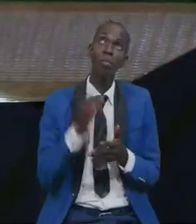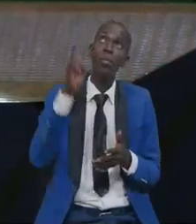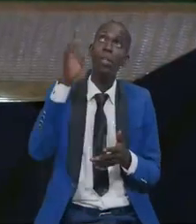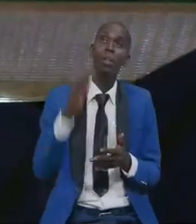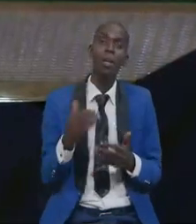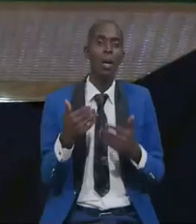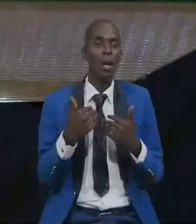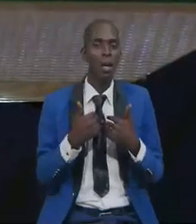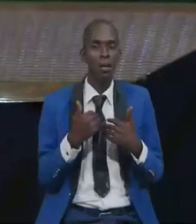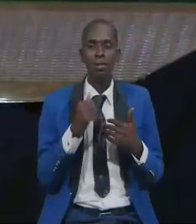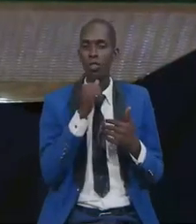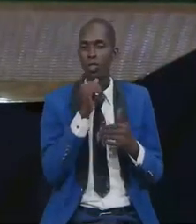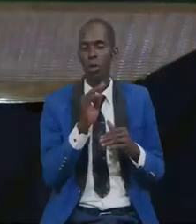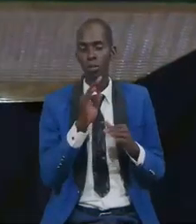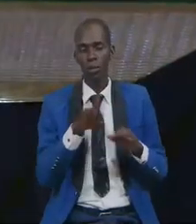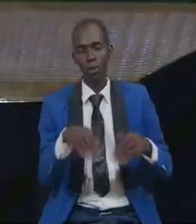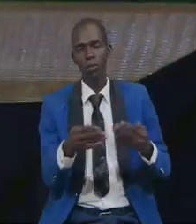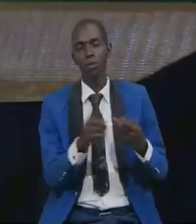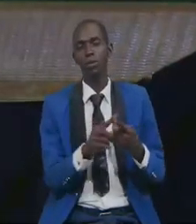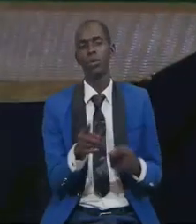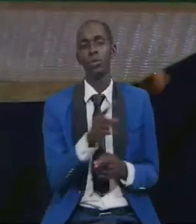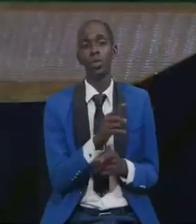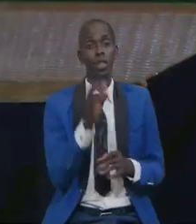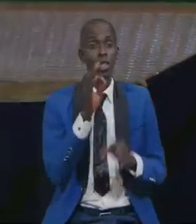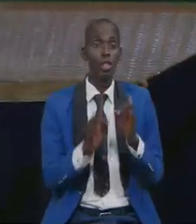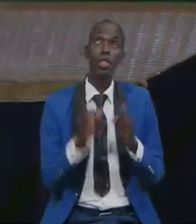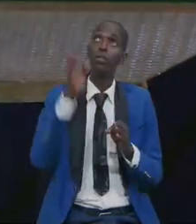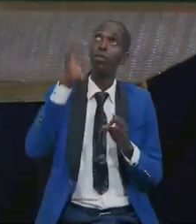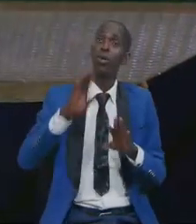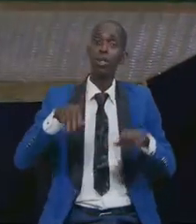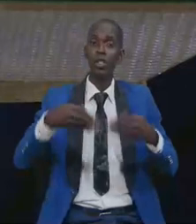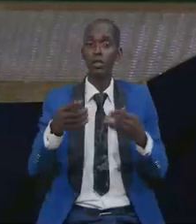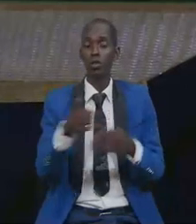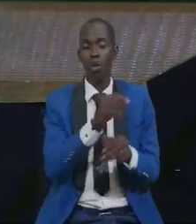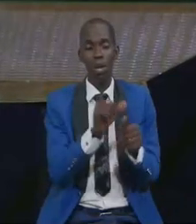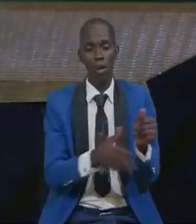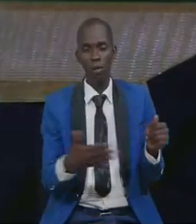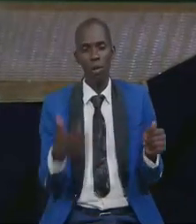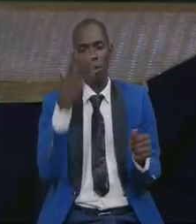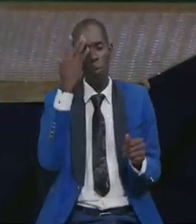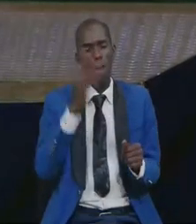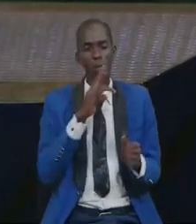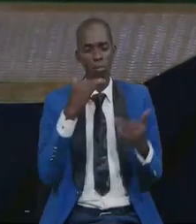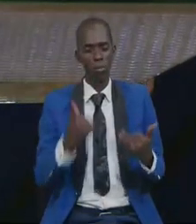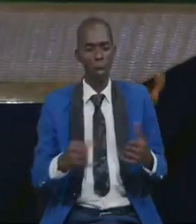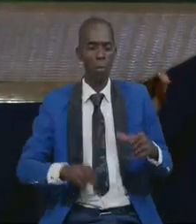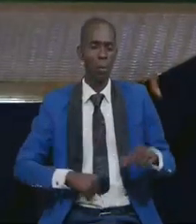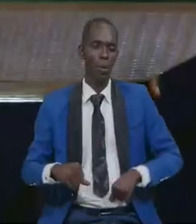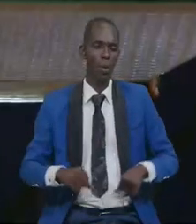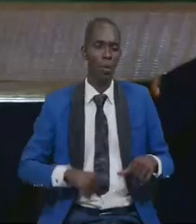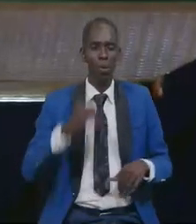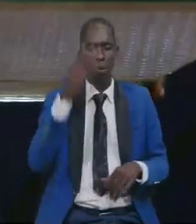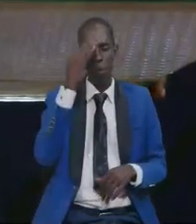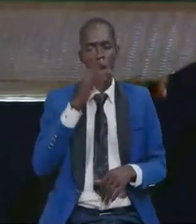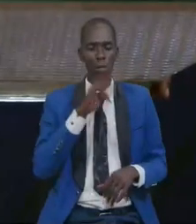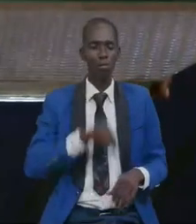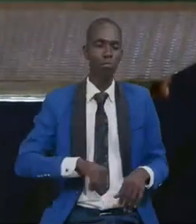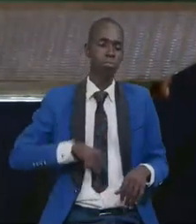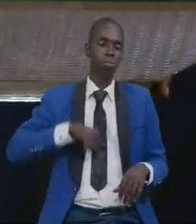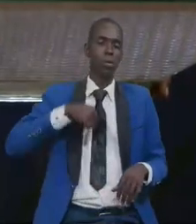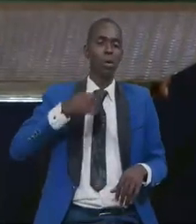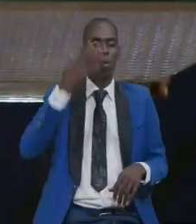donné? Si Dieu vous a donné, pourquoi vous enorgueillez-vous? Pourquoi êtes-vous si audacieux, vous